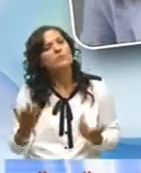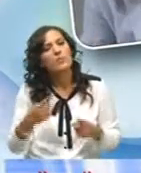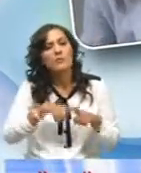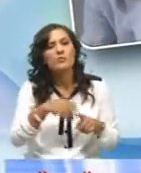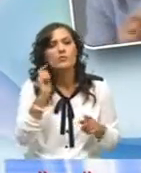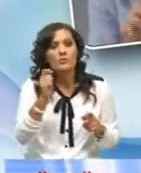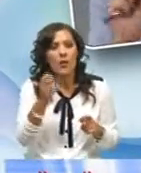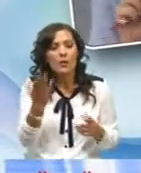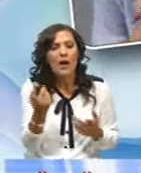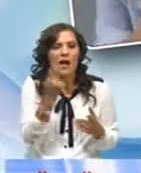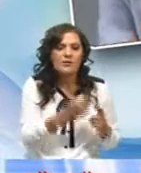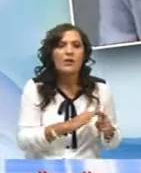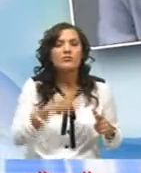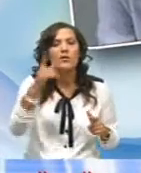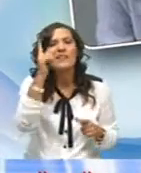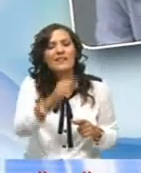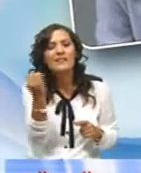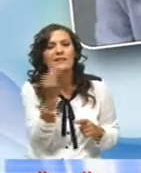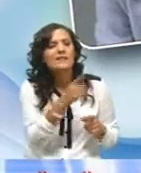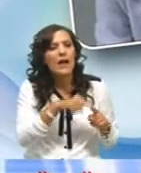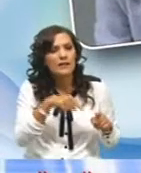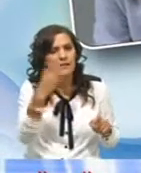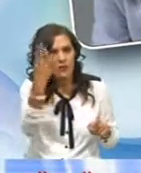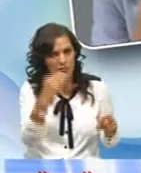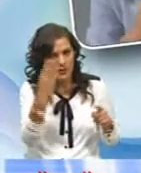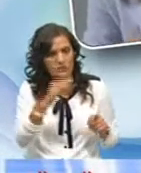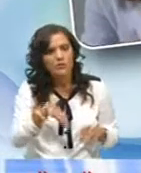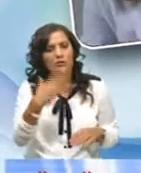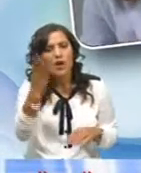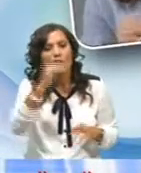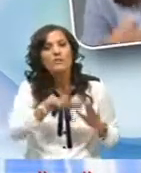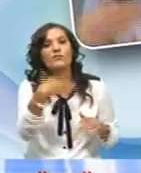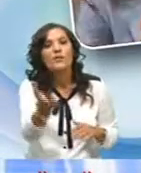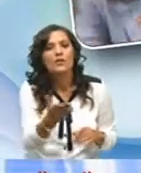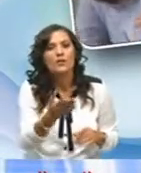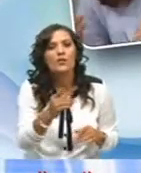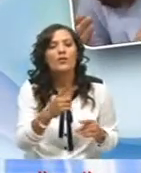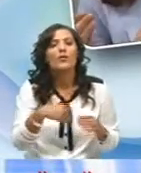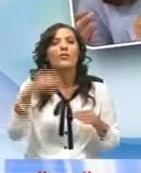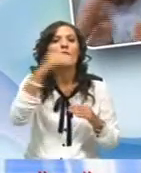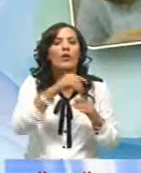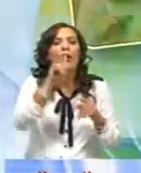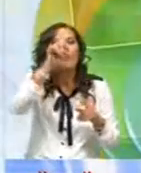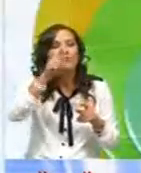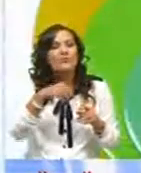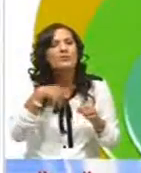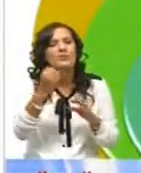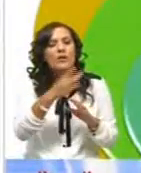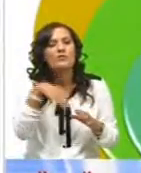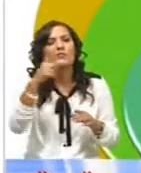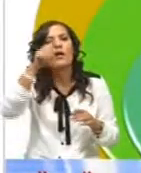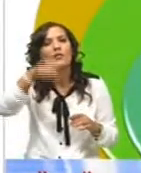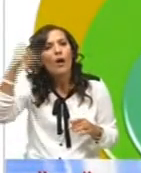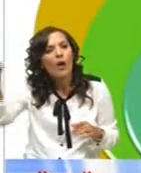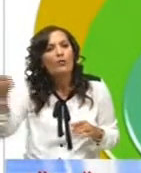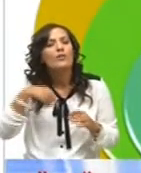sus Evet matematikte zorlanıyoruz namazdan Çok önce sayılar öğreneceksin öğrendikten sonra sonra üst sayılar öğreneceksin sonra